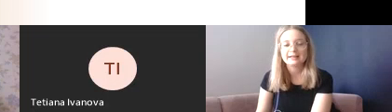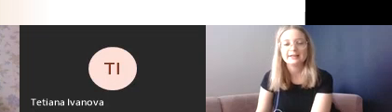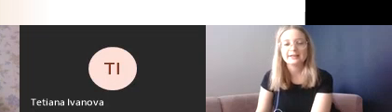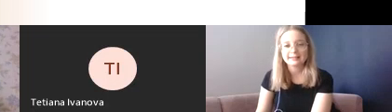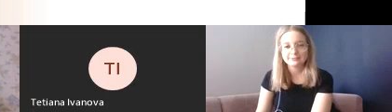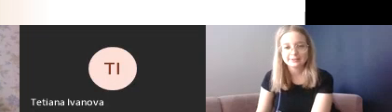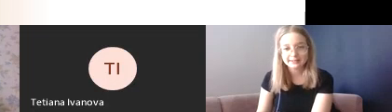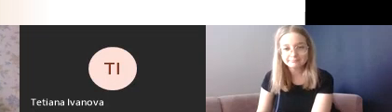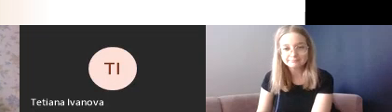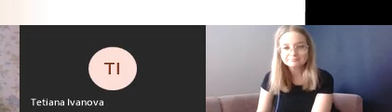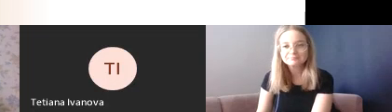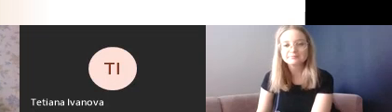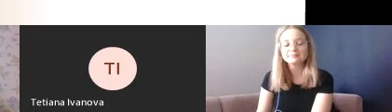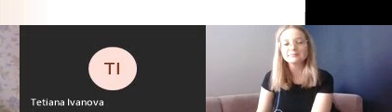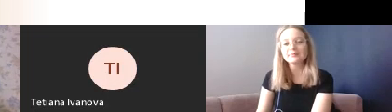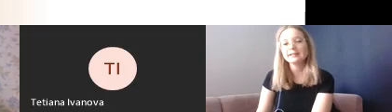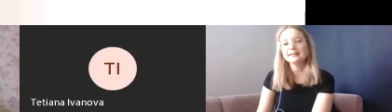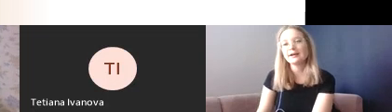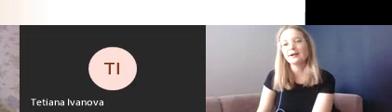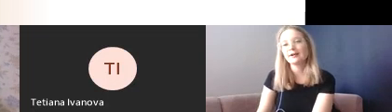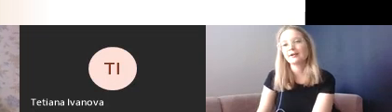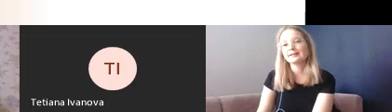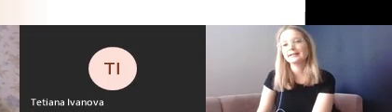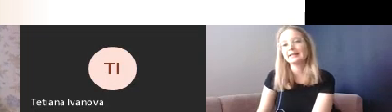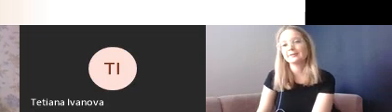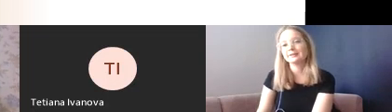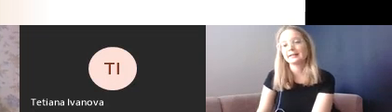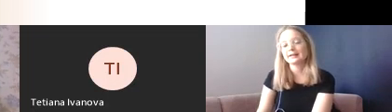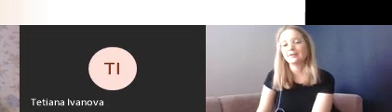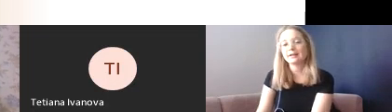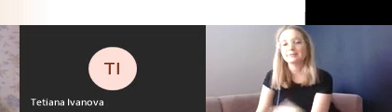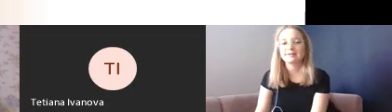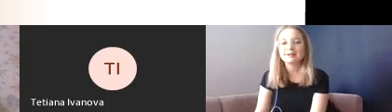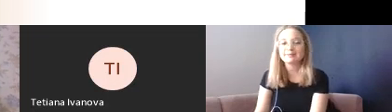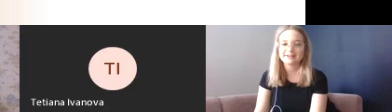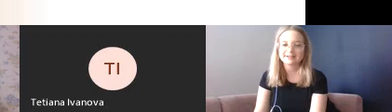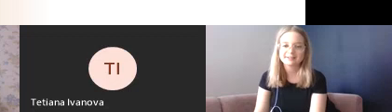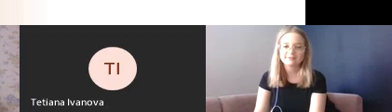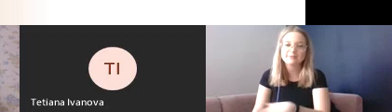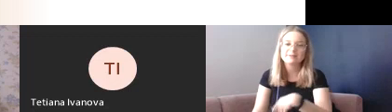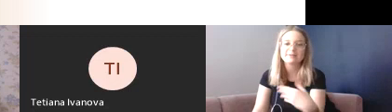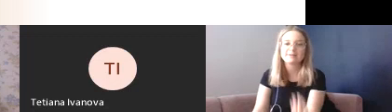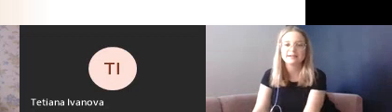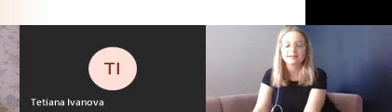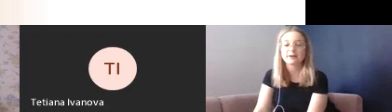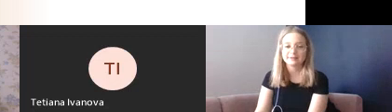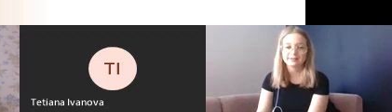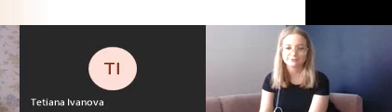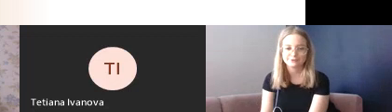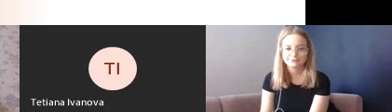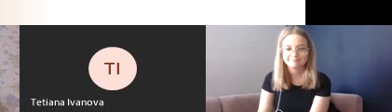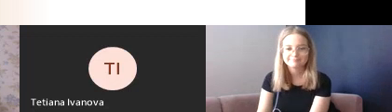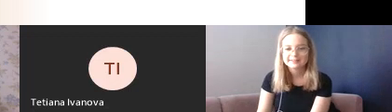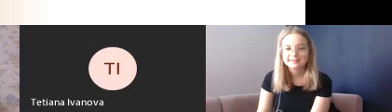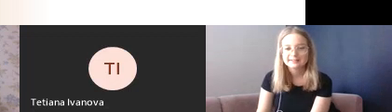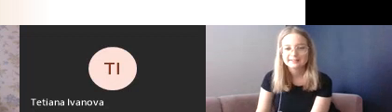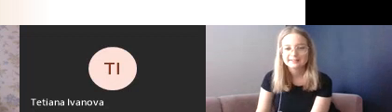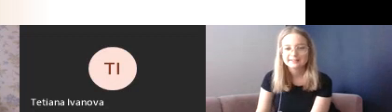Parts, olen karjäärinõustaja. Ja tegelikult oleme seda veebiseminaariga varem